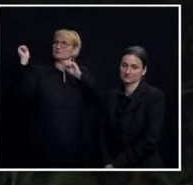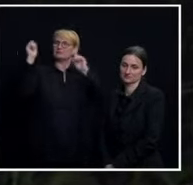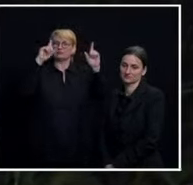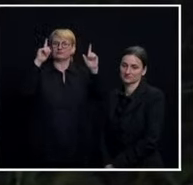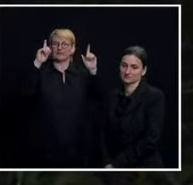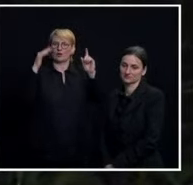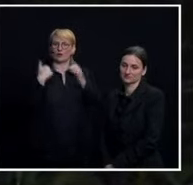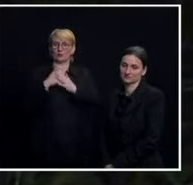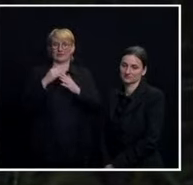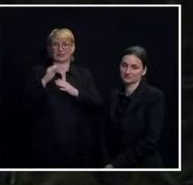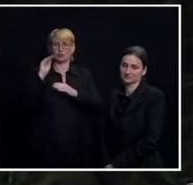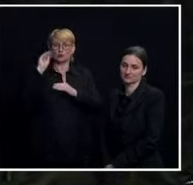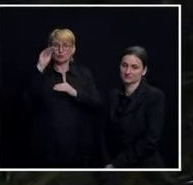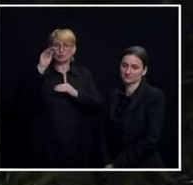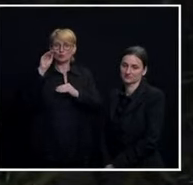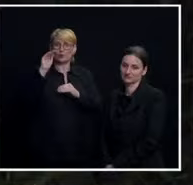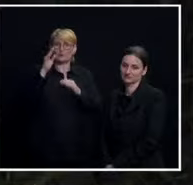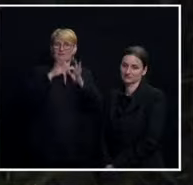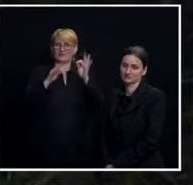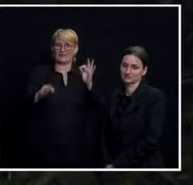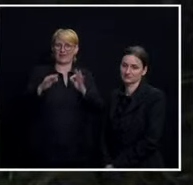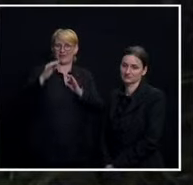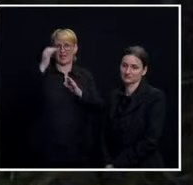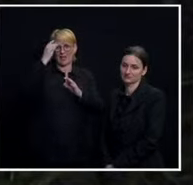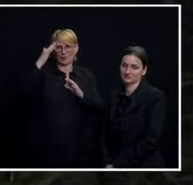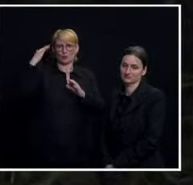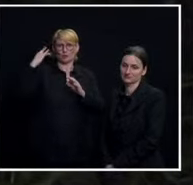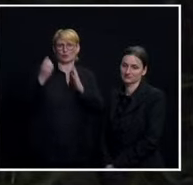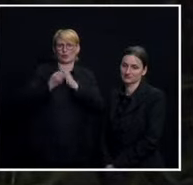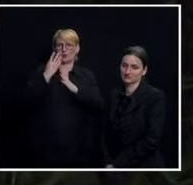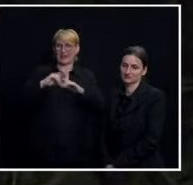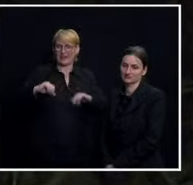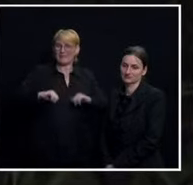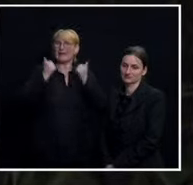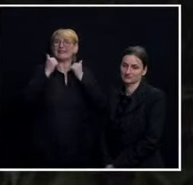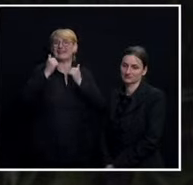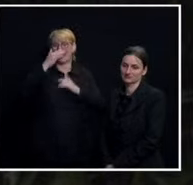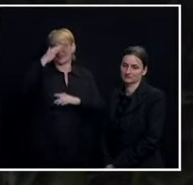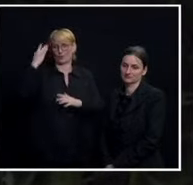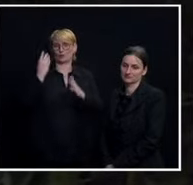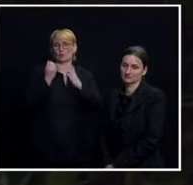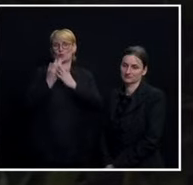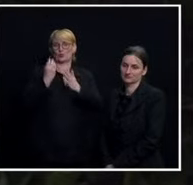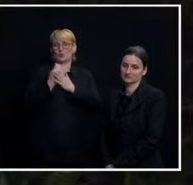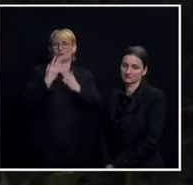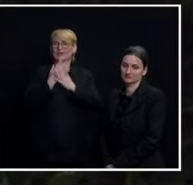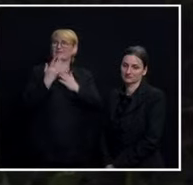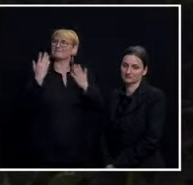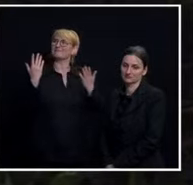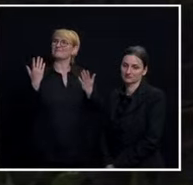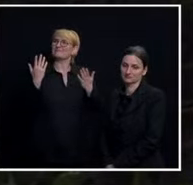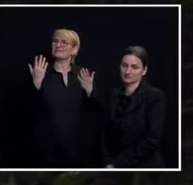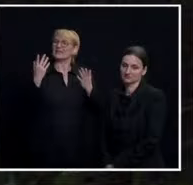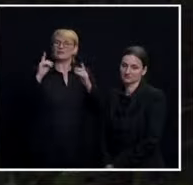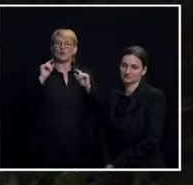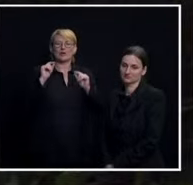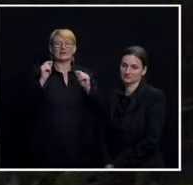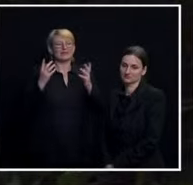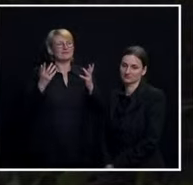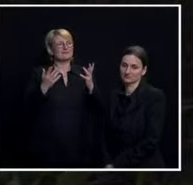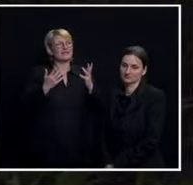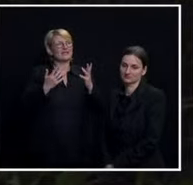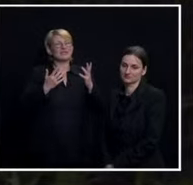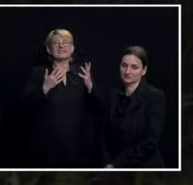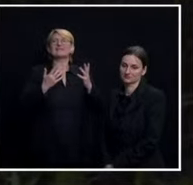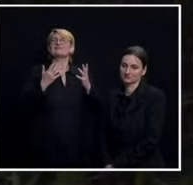eine zukunftsfähige Erinnerungskultur, für eine lebendige Erinnerungskultur, ist Geschichte über